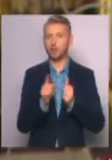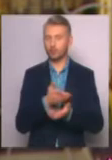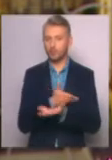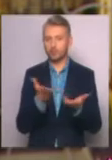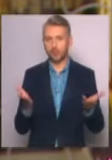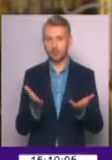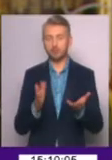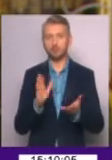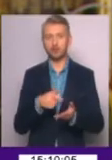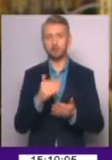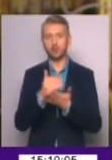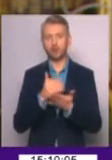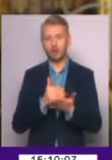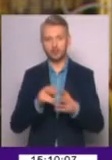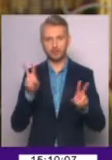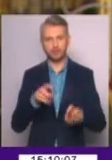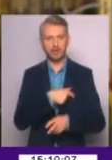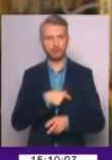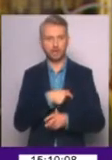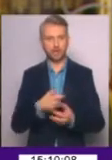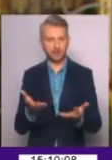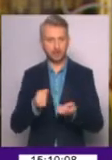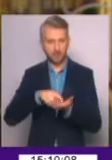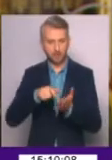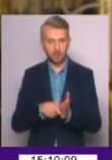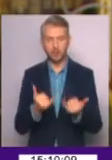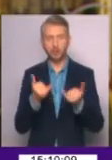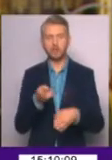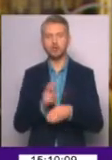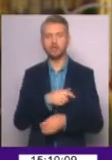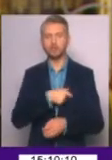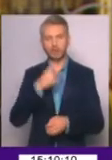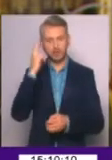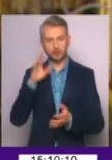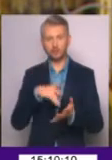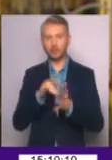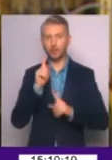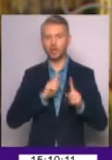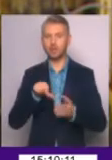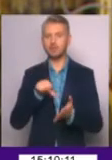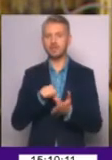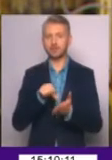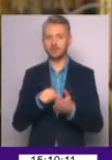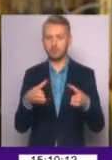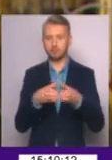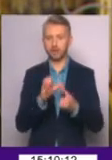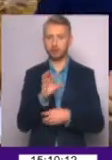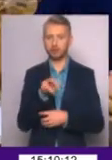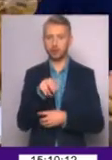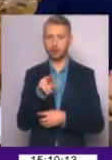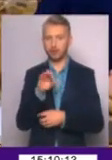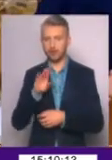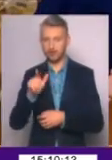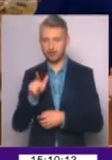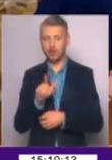прямому ефірі депутатської приймальні. Сьогодні до нашої студії завітав депутат Київської міської ради, представник «Солідарності» пан Вадим Сторожук.